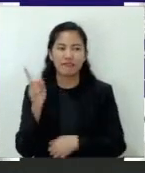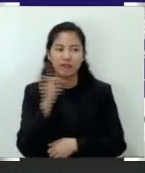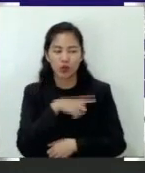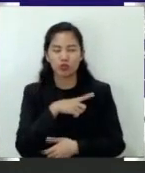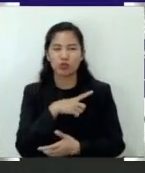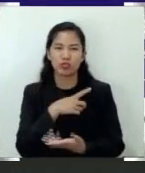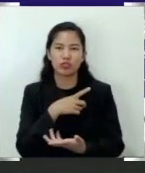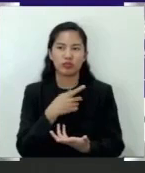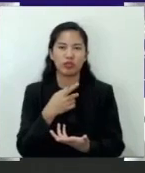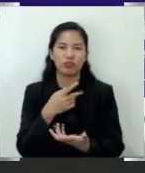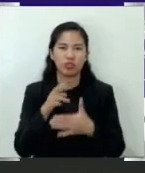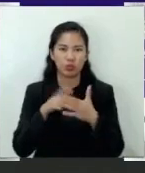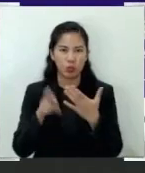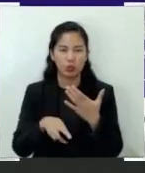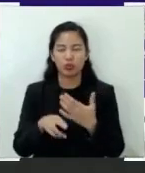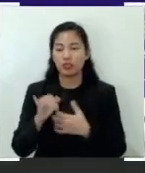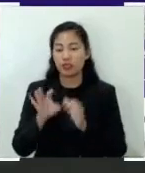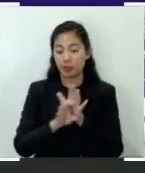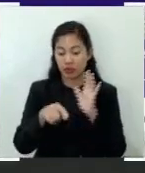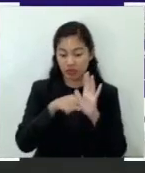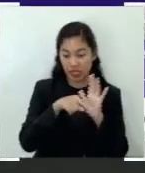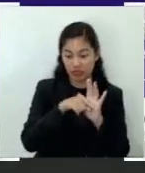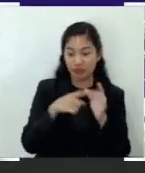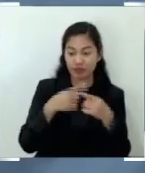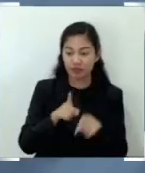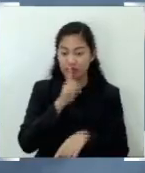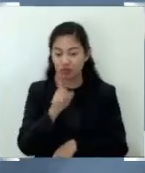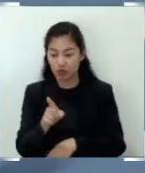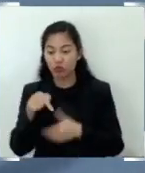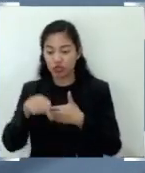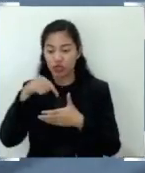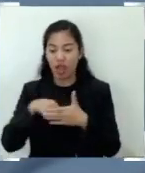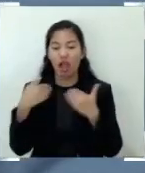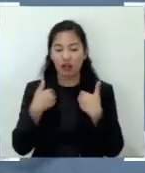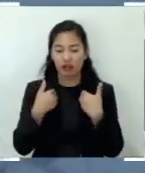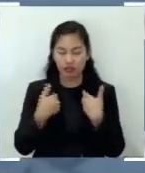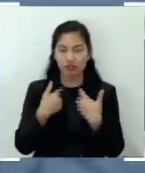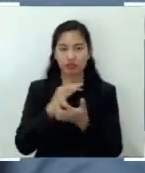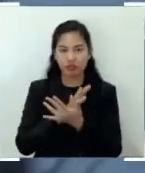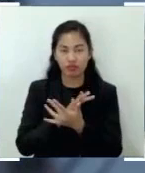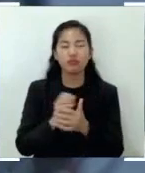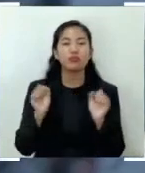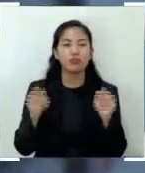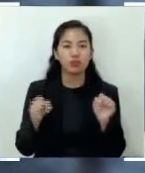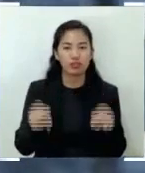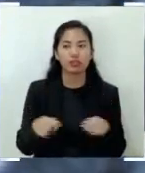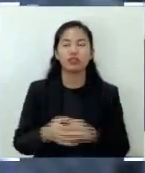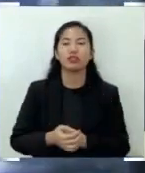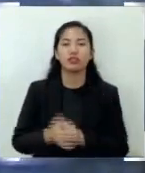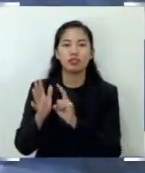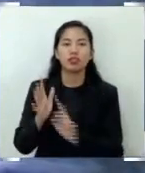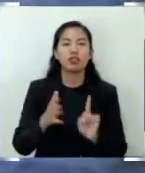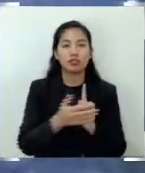pong lumabas na negatibo kayo, ngunit ang totoo, positibo po pala kayo. Pwede naman daw ang home isolation ng mga COVID positive basta